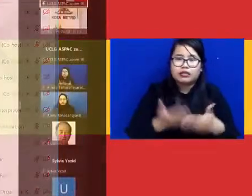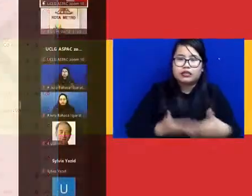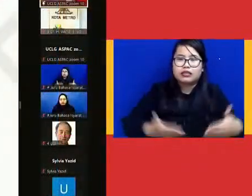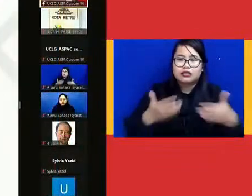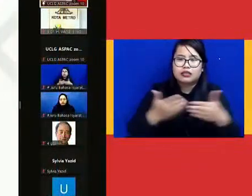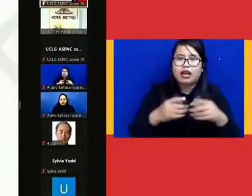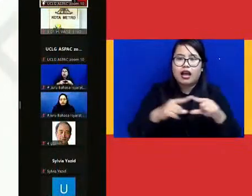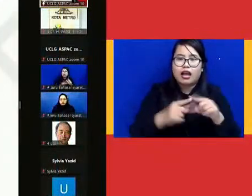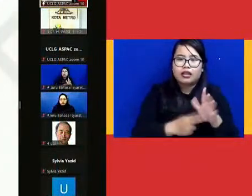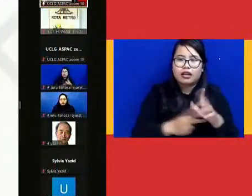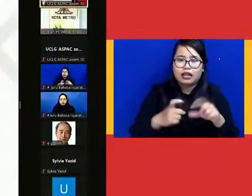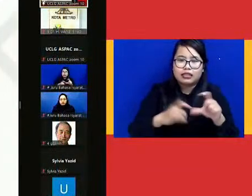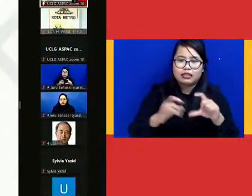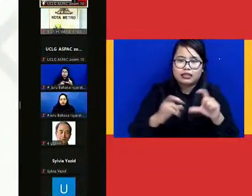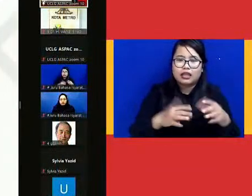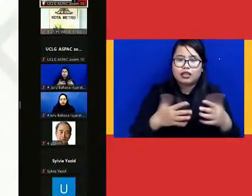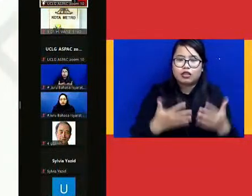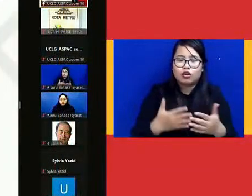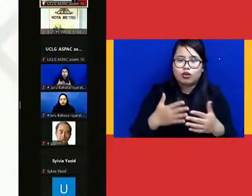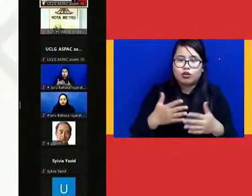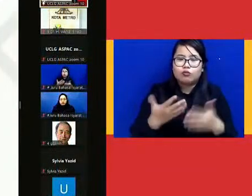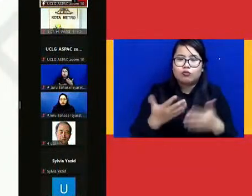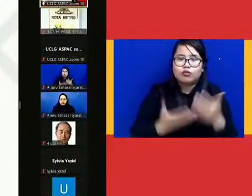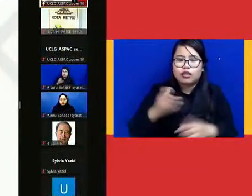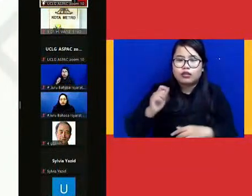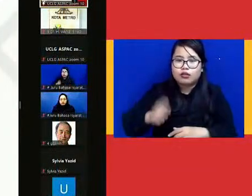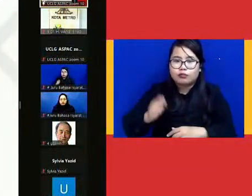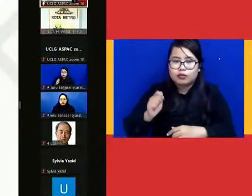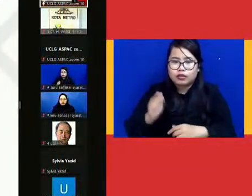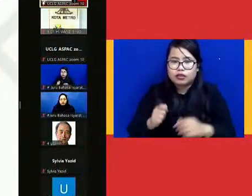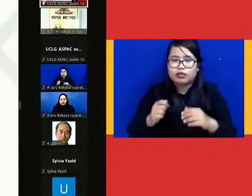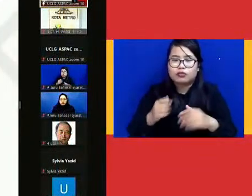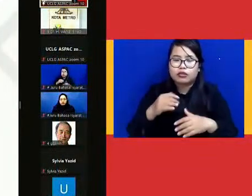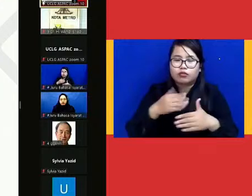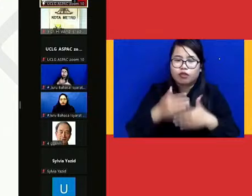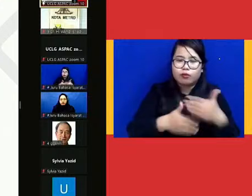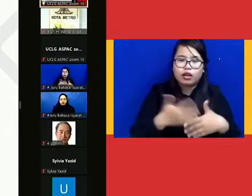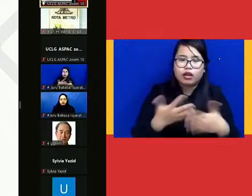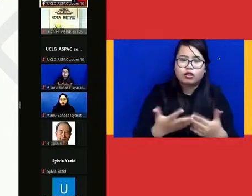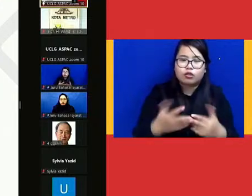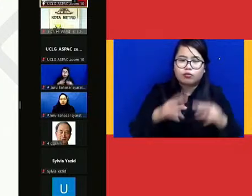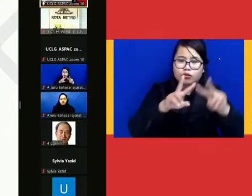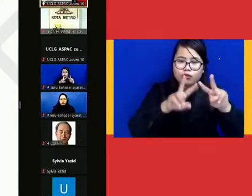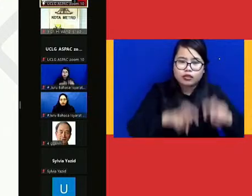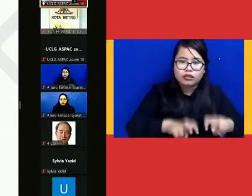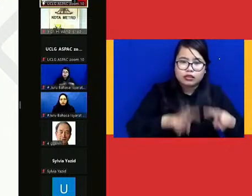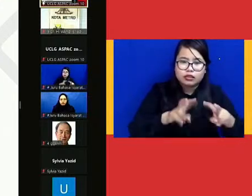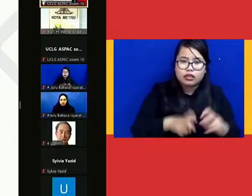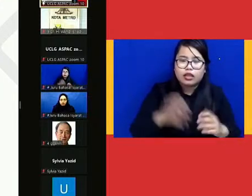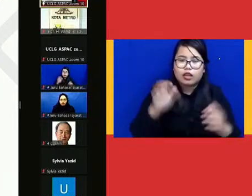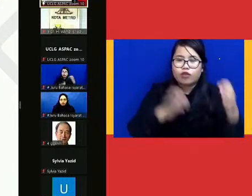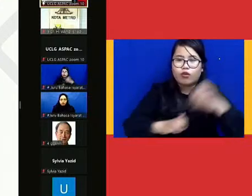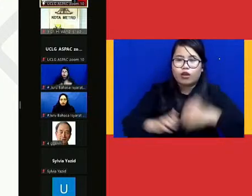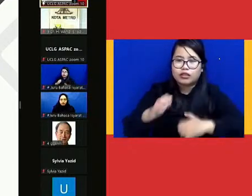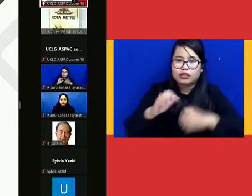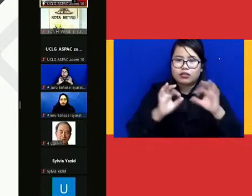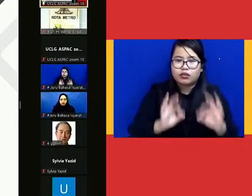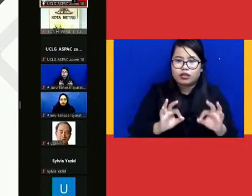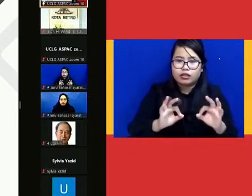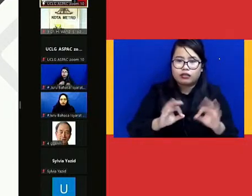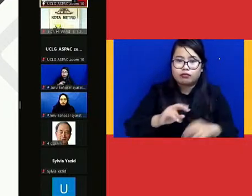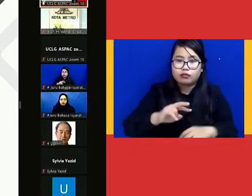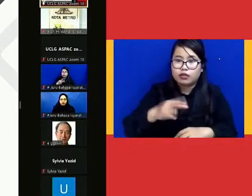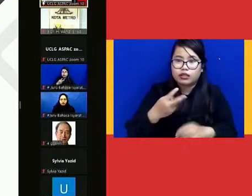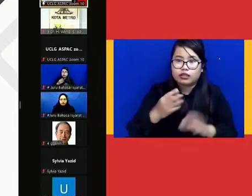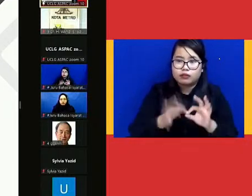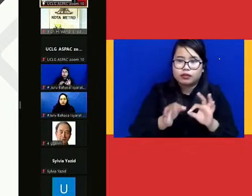analysis, policy development, dan implementation, monitoring, and evaluation. Okay. Nah,